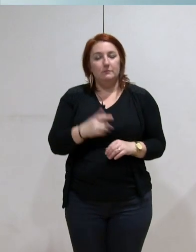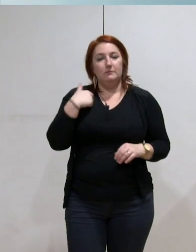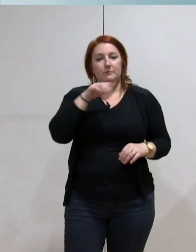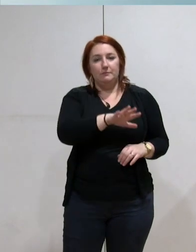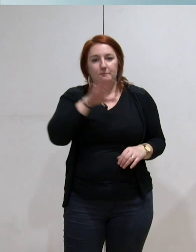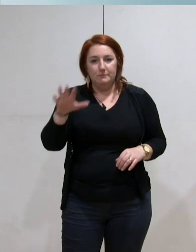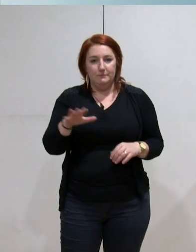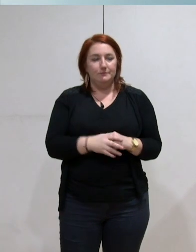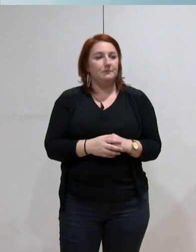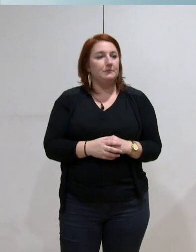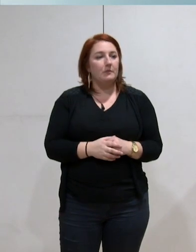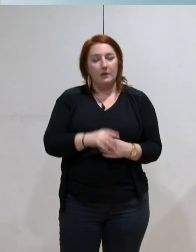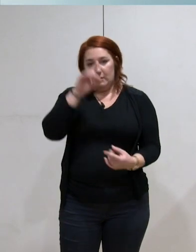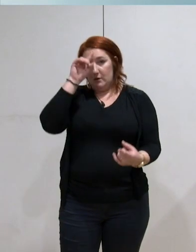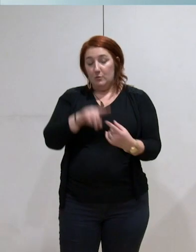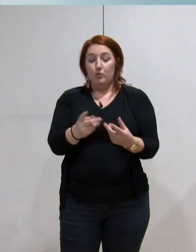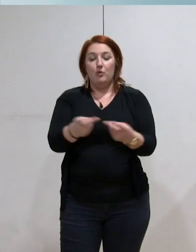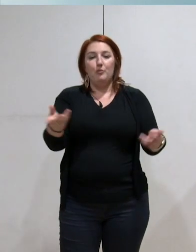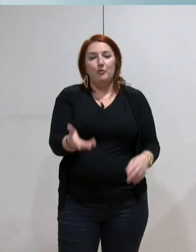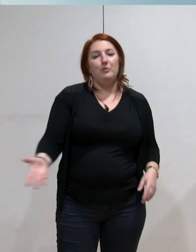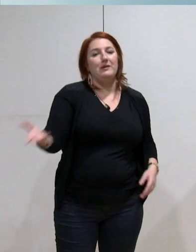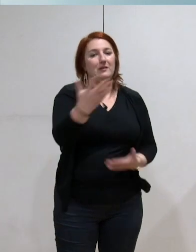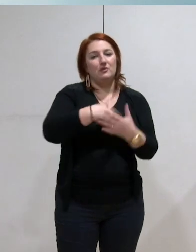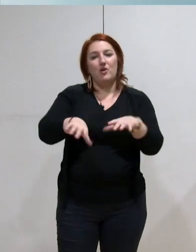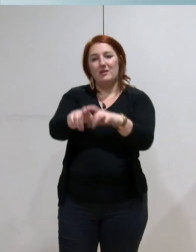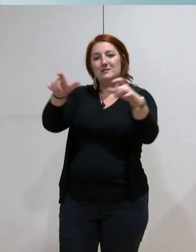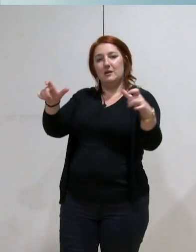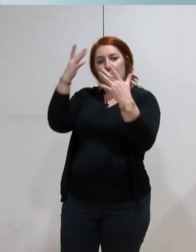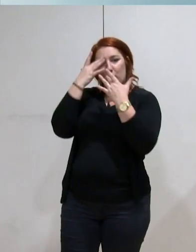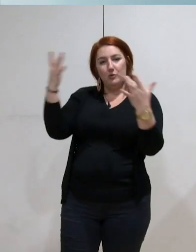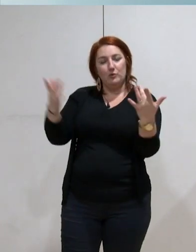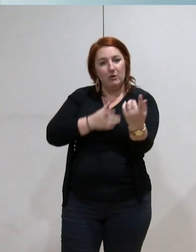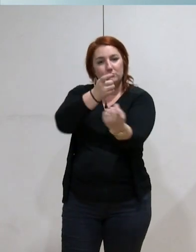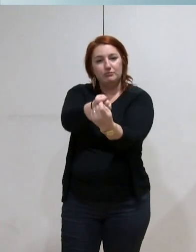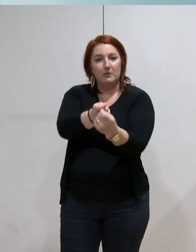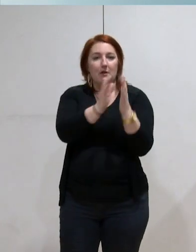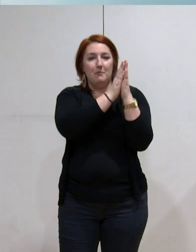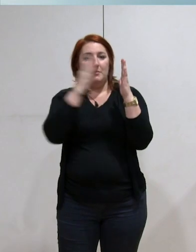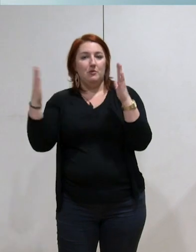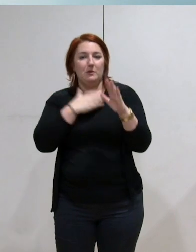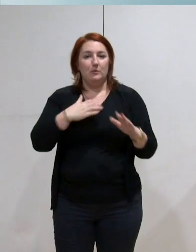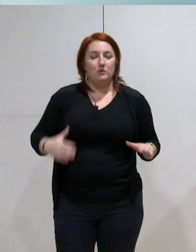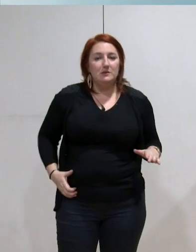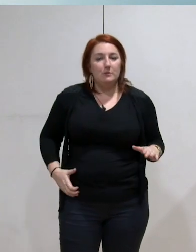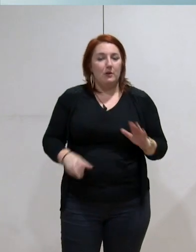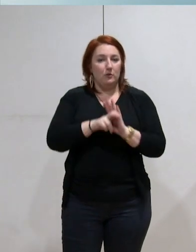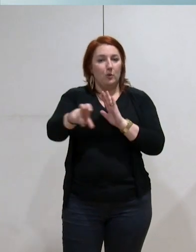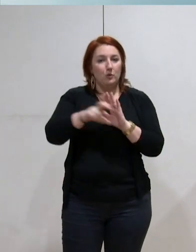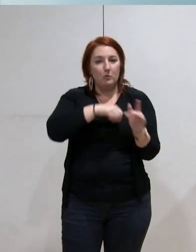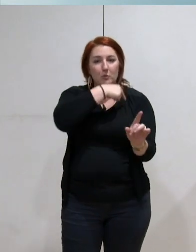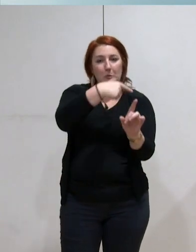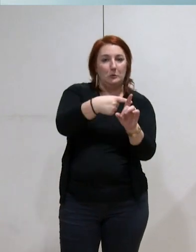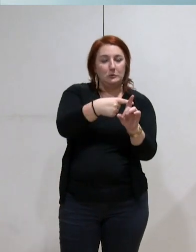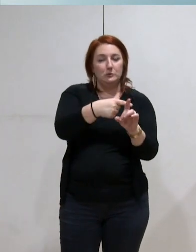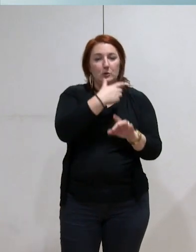55 disposition en faveur des publics au sein des équipements culturels il s'agit donc de des bibliothèques municipales de Gren a